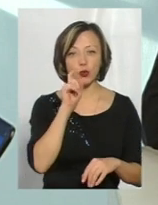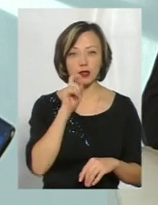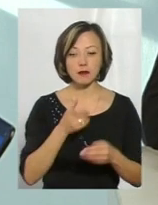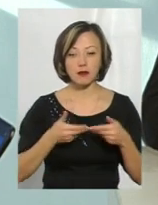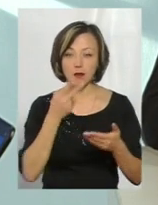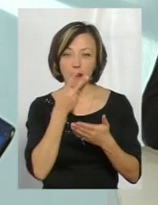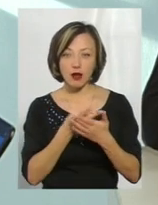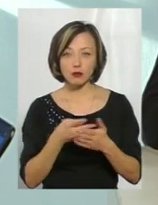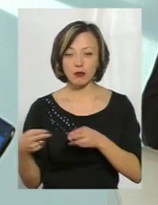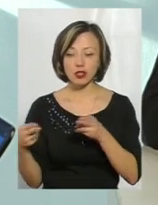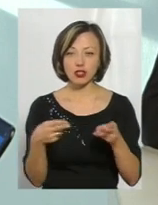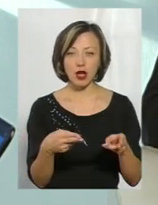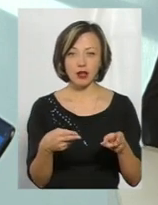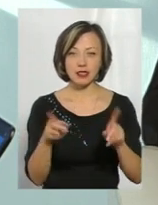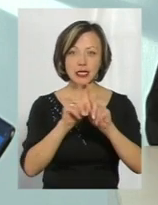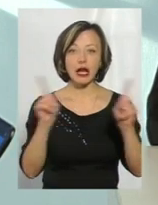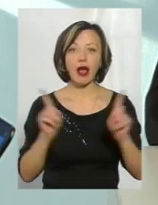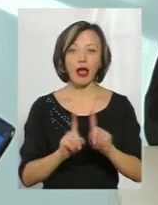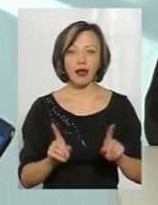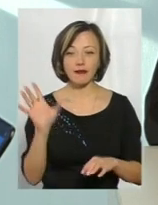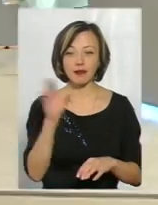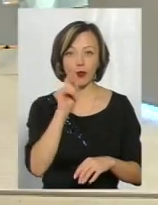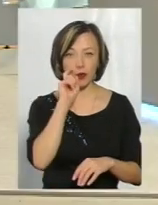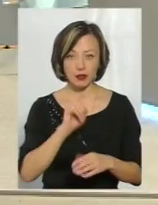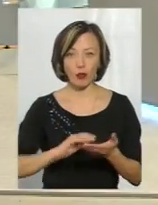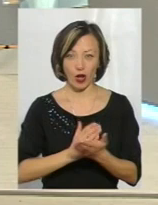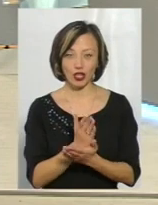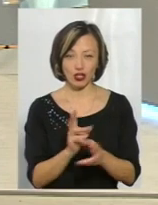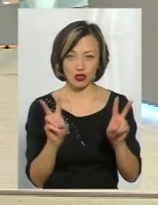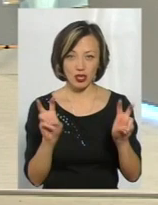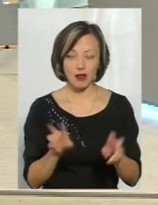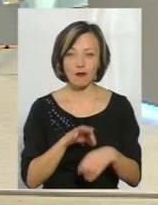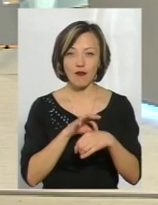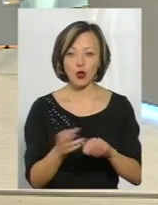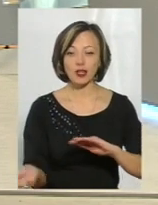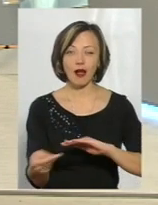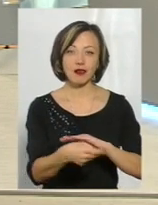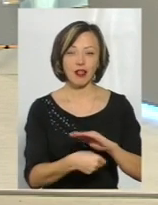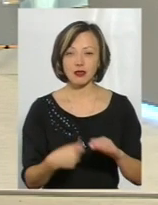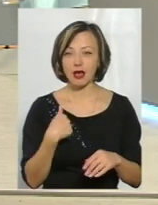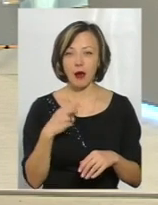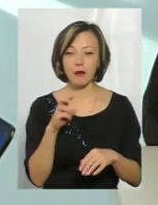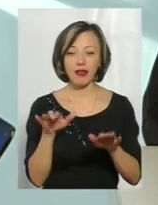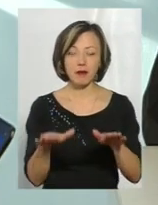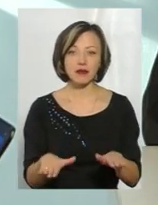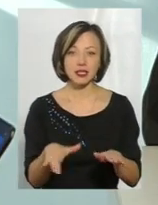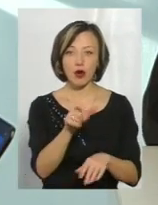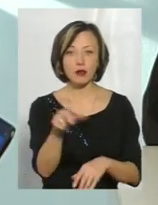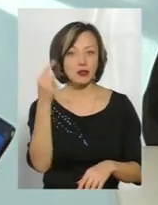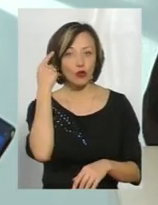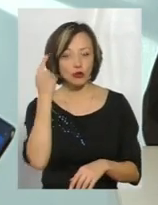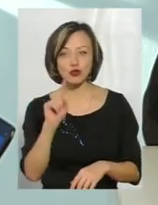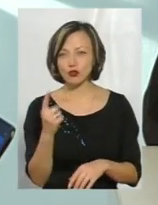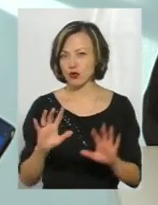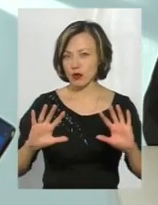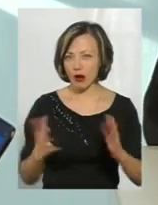ми бачимо, що тут приїжджають зірки всеукраїнського масштабу, ну, політичні зірки, проводити агітацію. Ну, я би на місці, знову ж таки, громадян задумався, чого